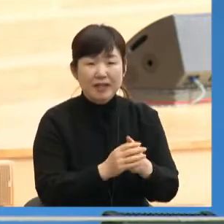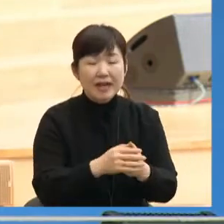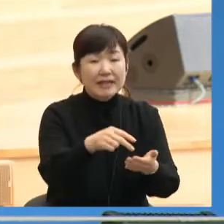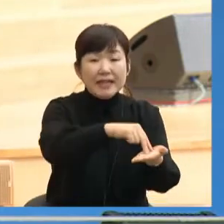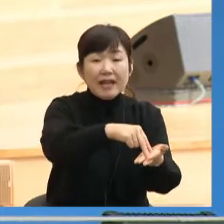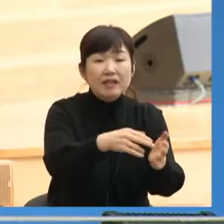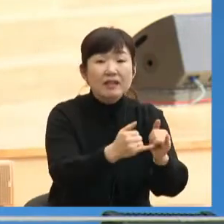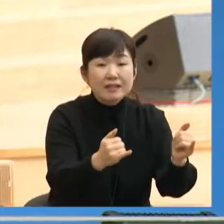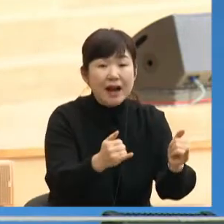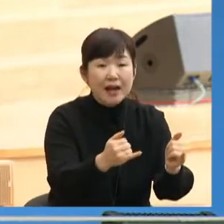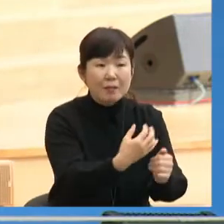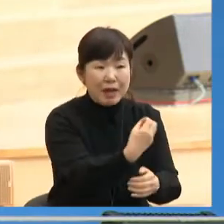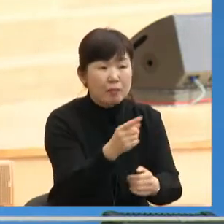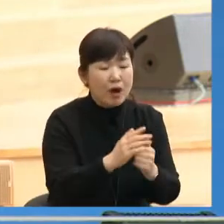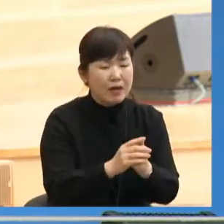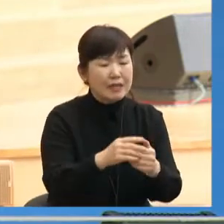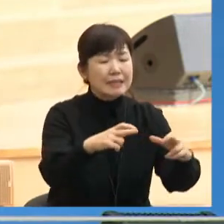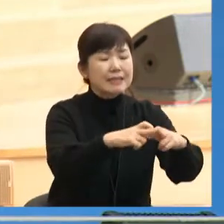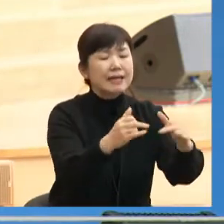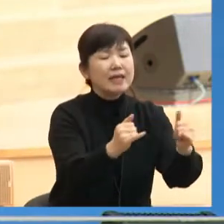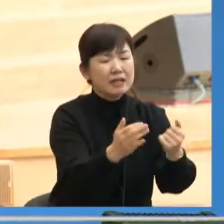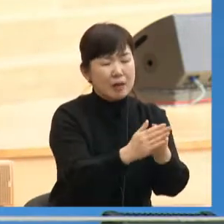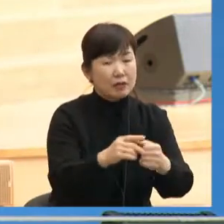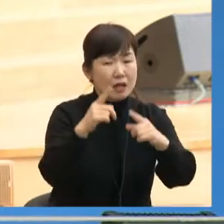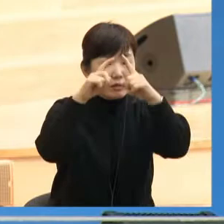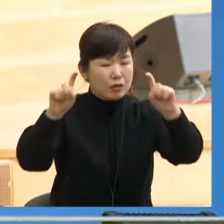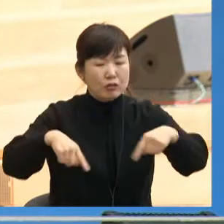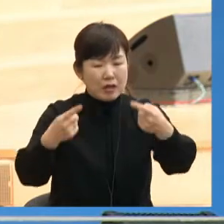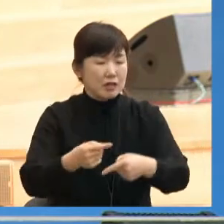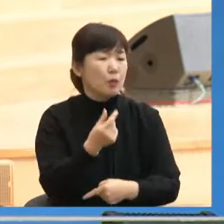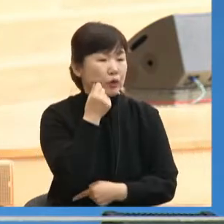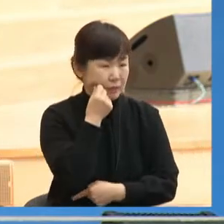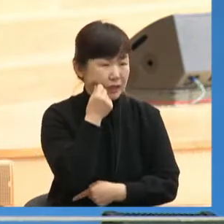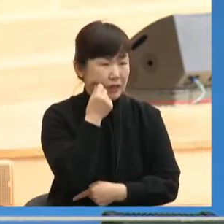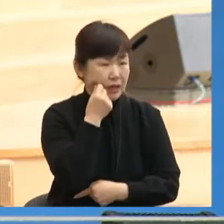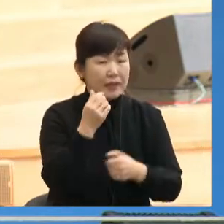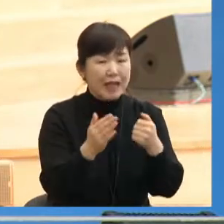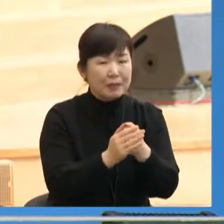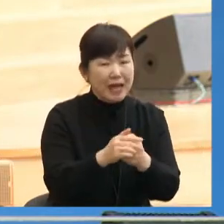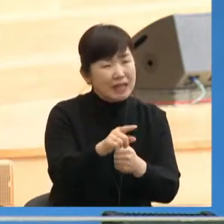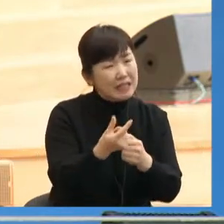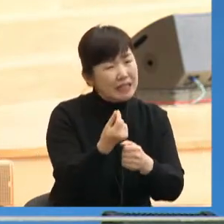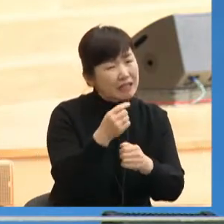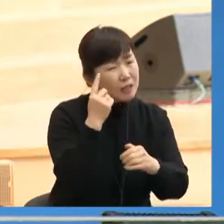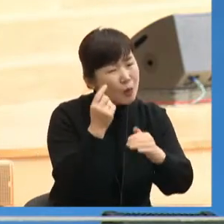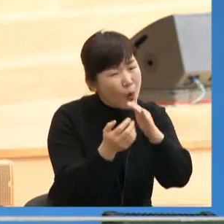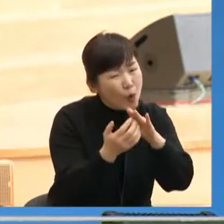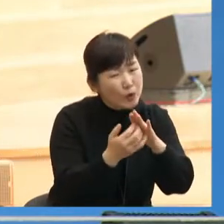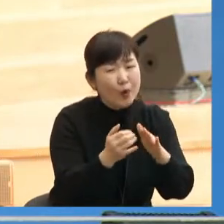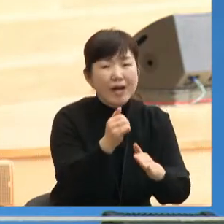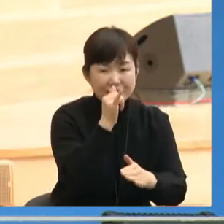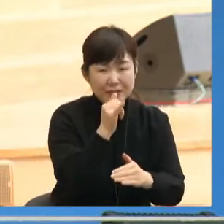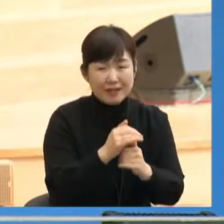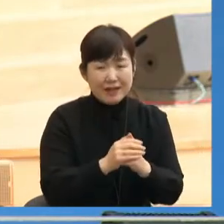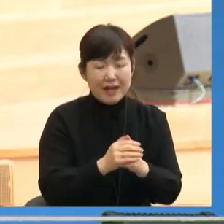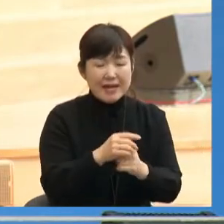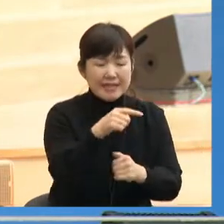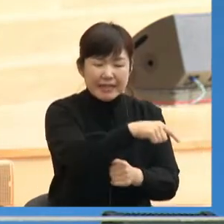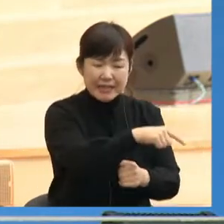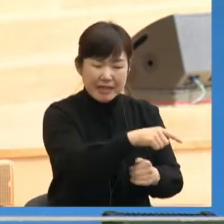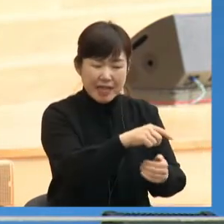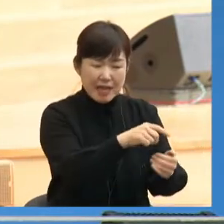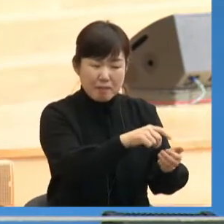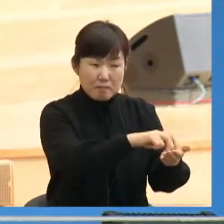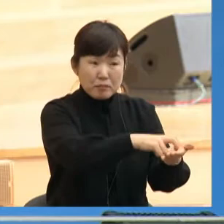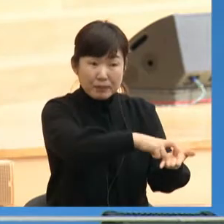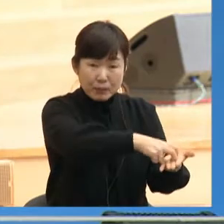사람은 장애인이라서 궁전에 들어갈 수 없습니다. 시바의 이런 말에는 이런 의도가 있다는 거예요. 어떤 의도입니까? 그 사람을